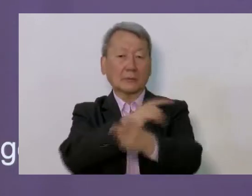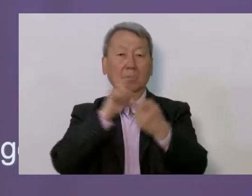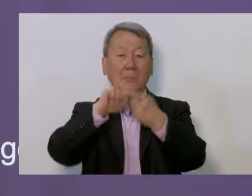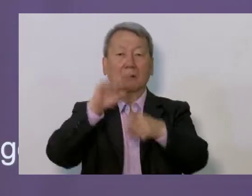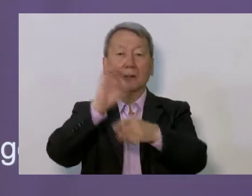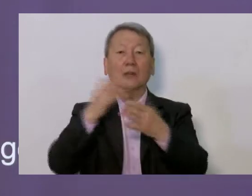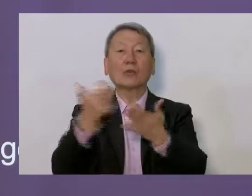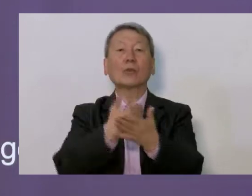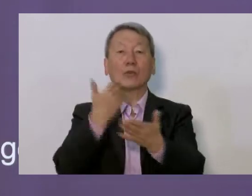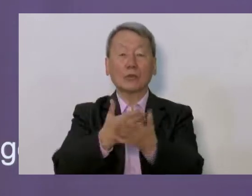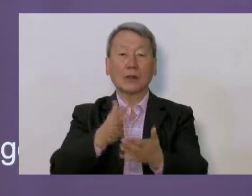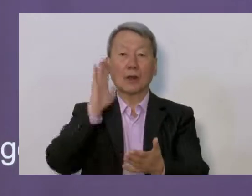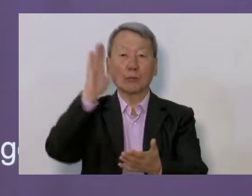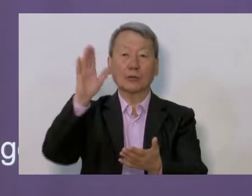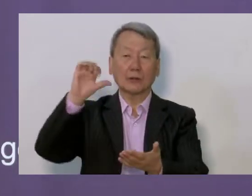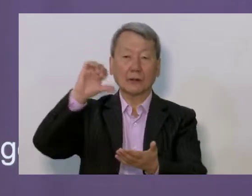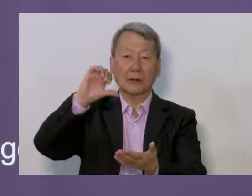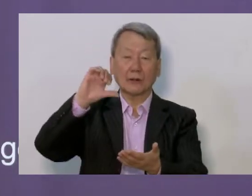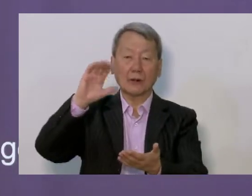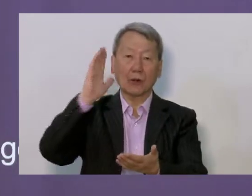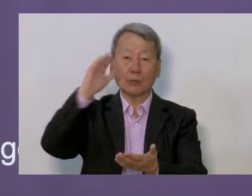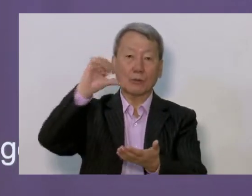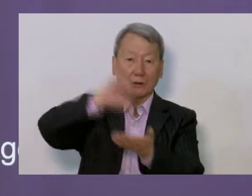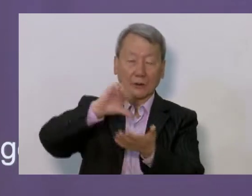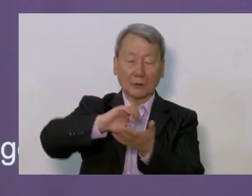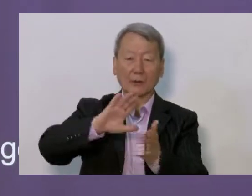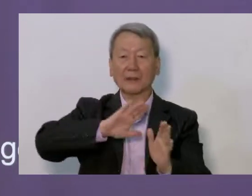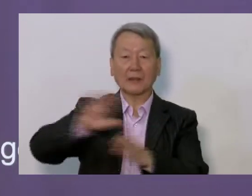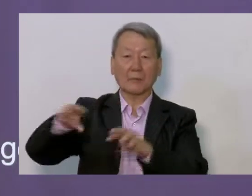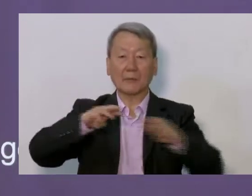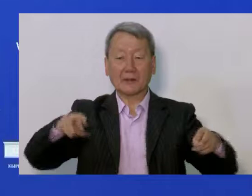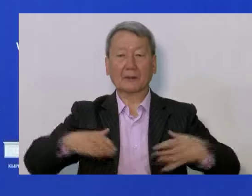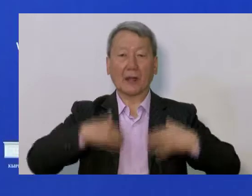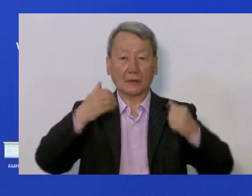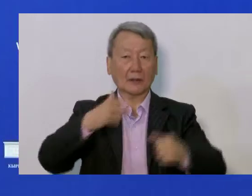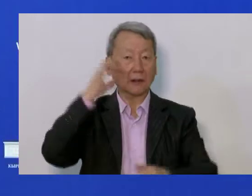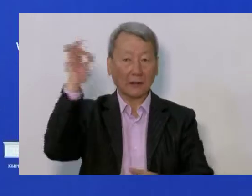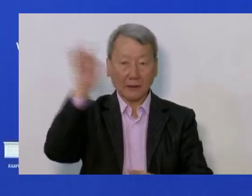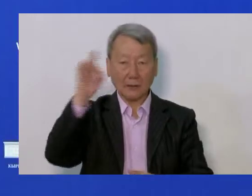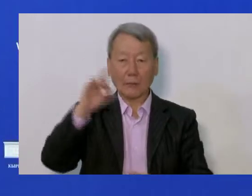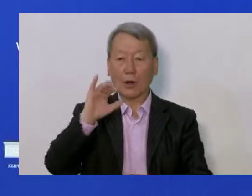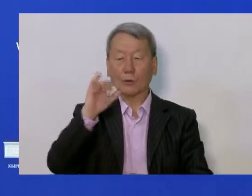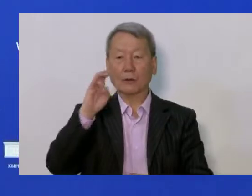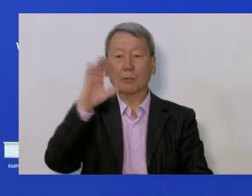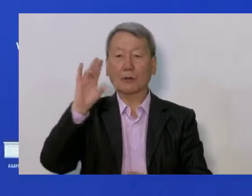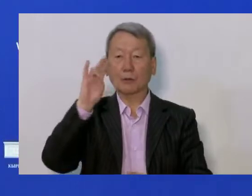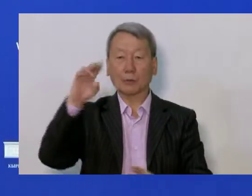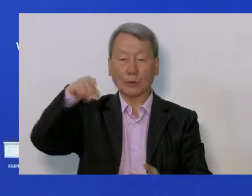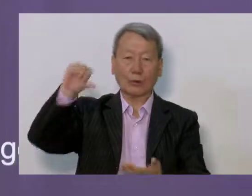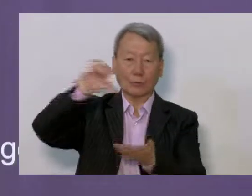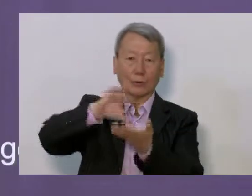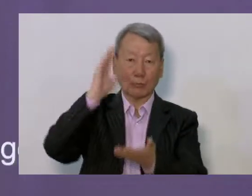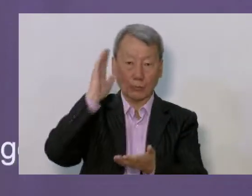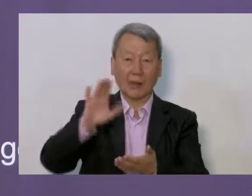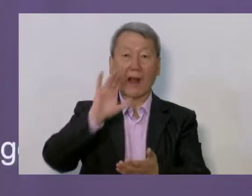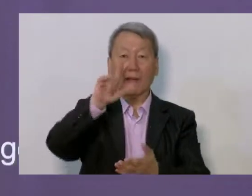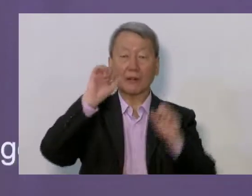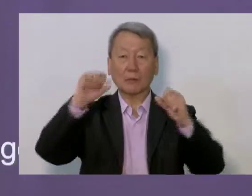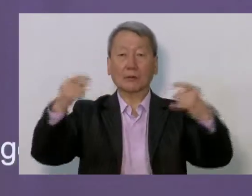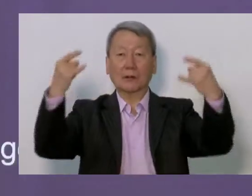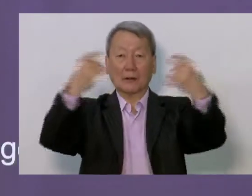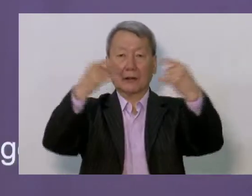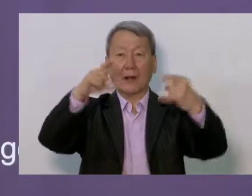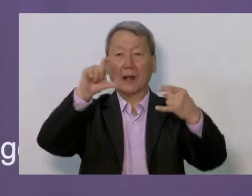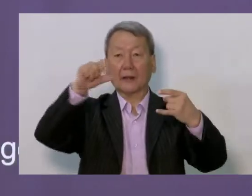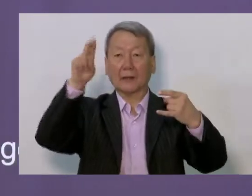эпидемиологиялык абал тууралуу Кыргыз Республикасынын саламаттыкты сактоо министринин орун басары Үсөнбаев Нурболот Төлөшович маалымат берет. Брифингди